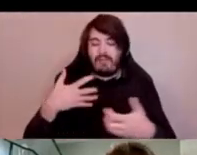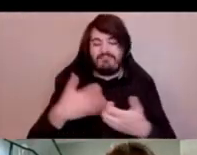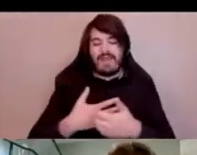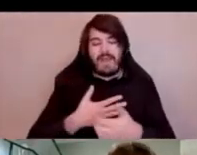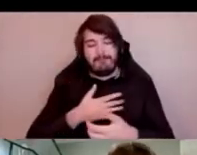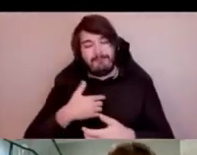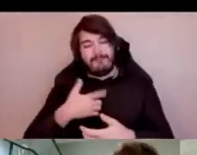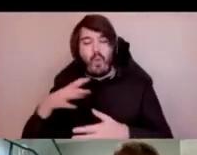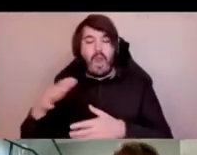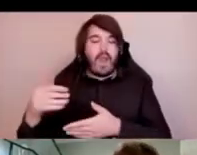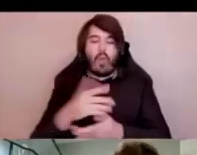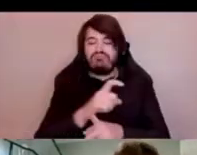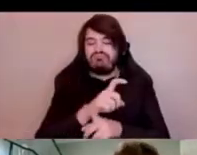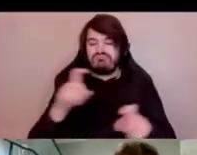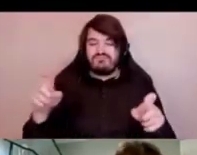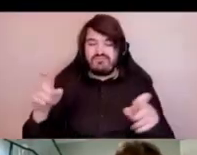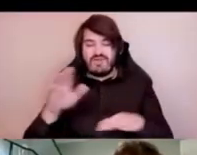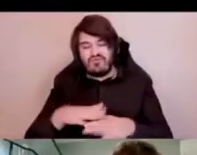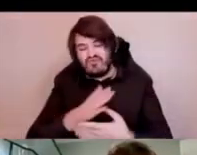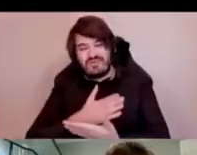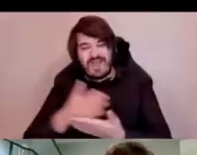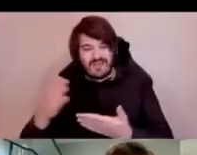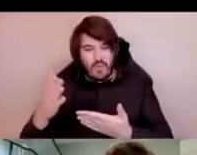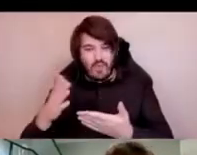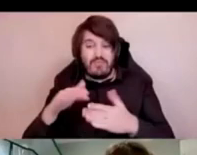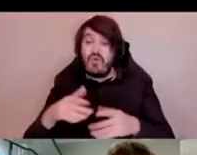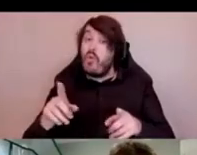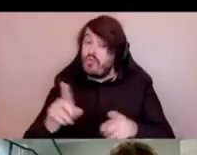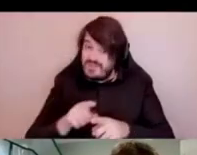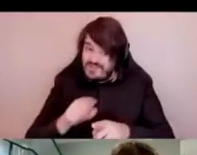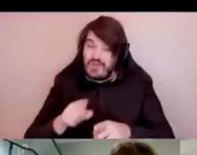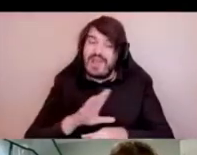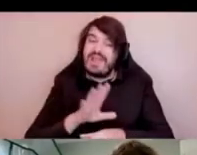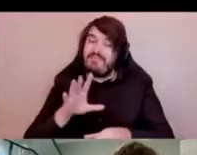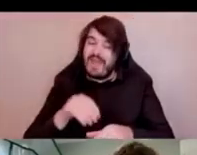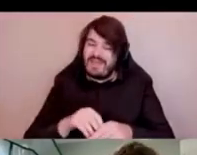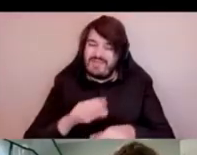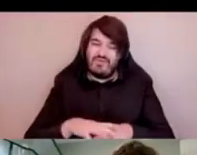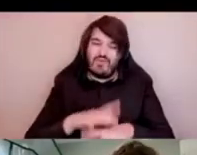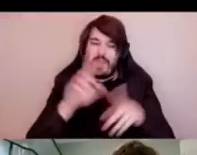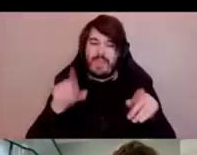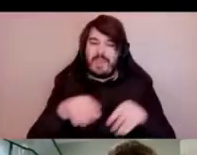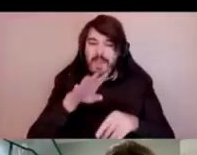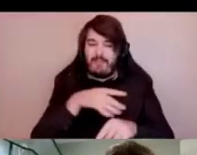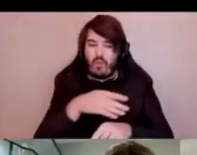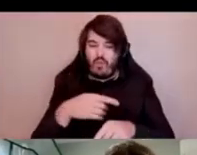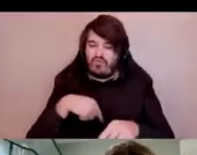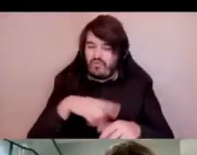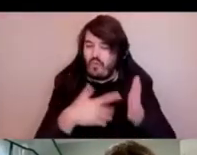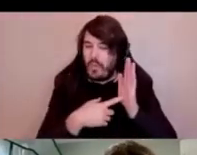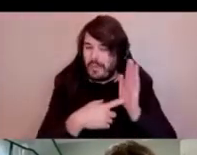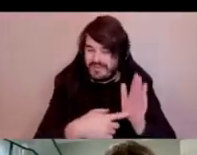choses différentes au cours de la saison. Et ça aussi, ça fait partie d'un tableau qu'on va vous montrer.